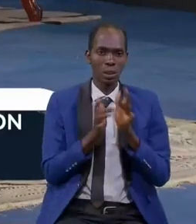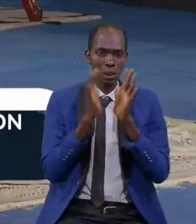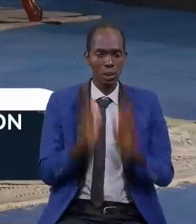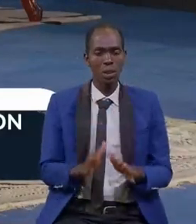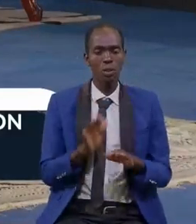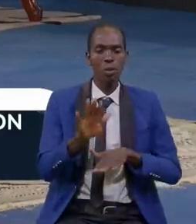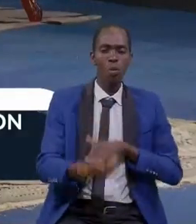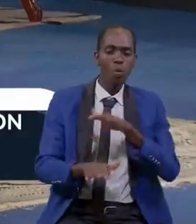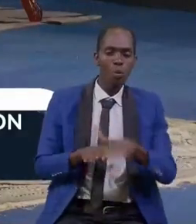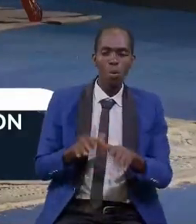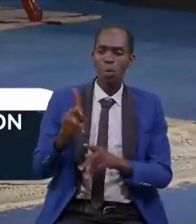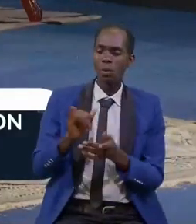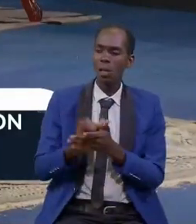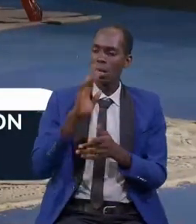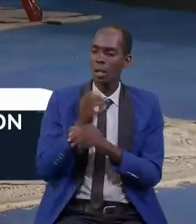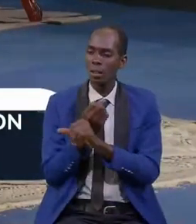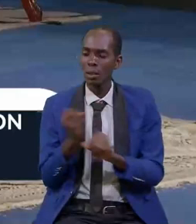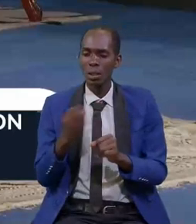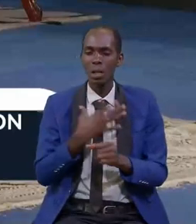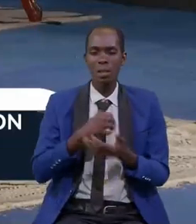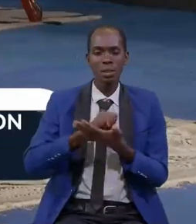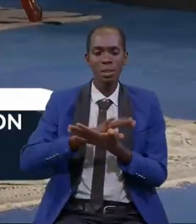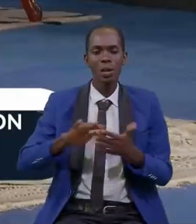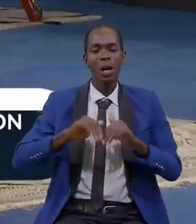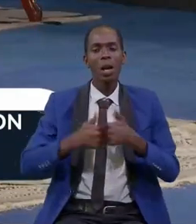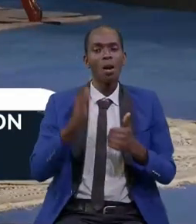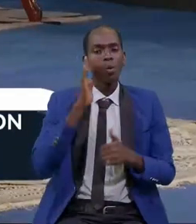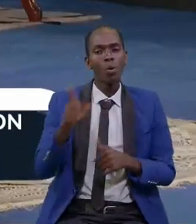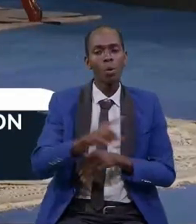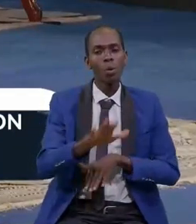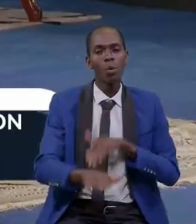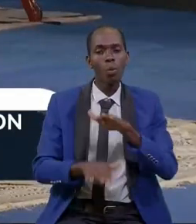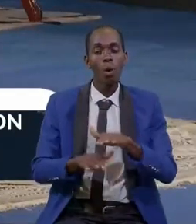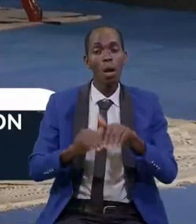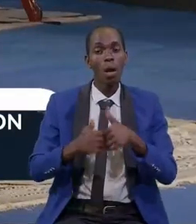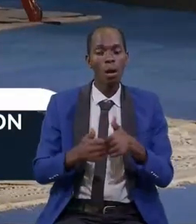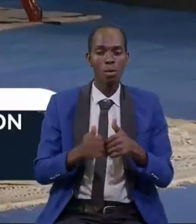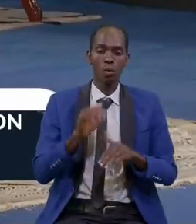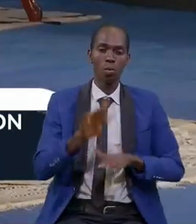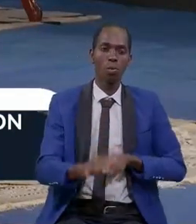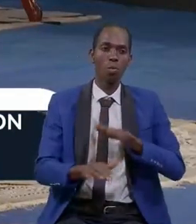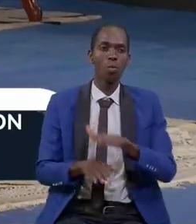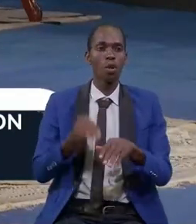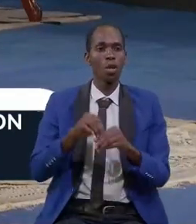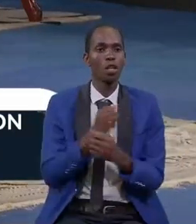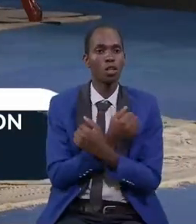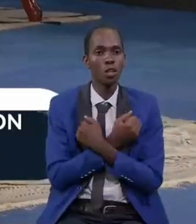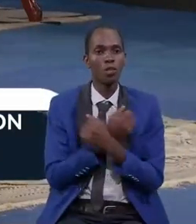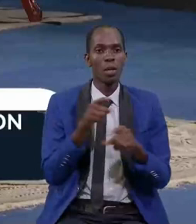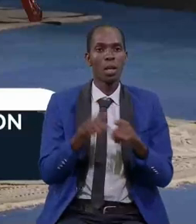une âme sanctifiée. Comment marchons-nous? Marchons dans l'amour comme Christ nous a